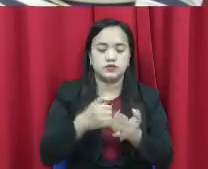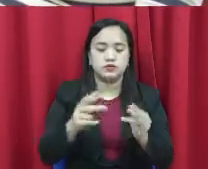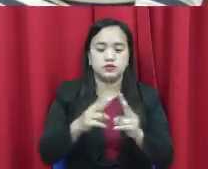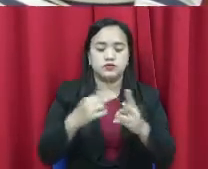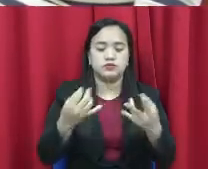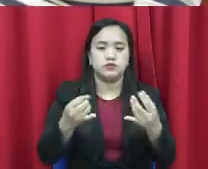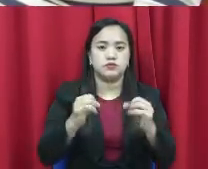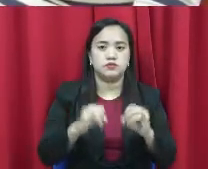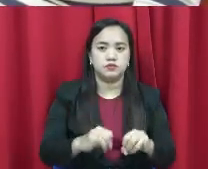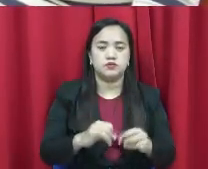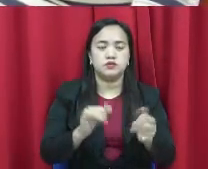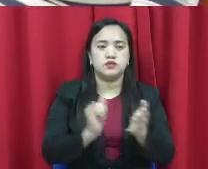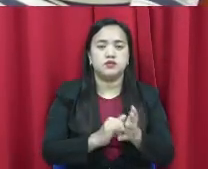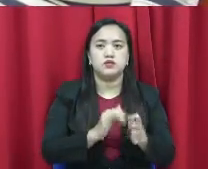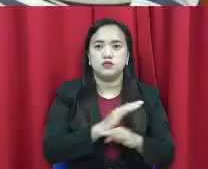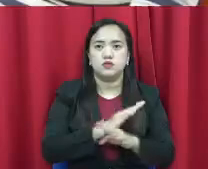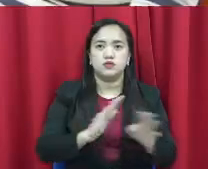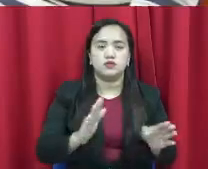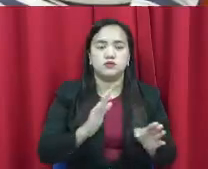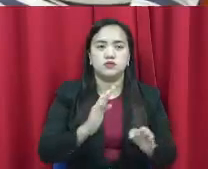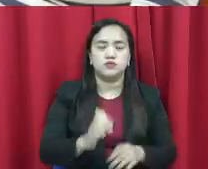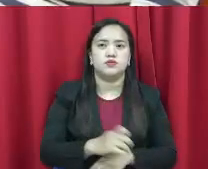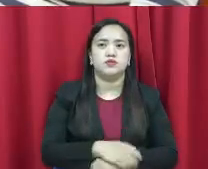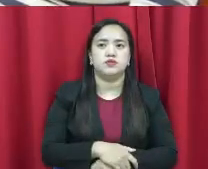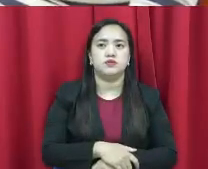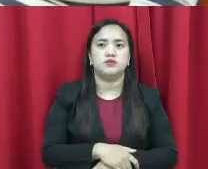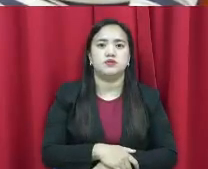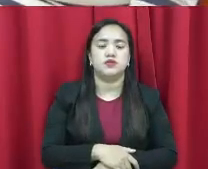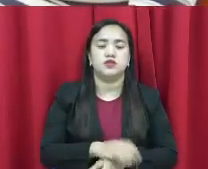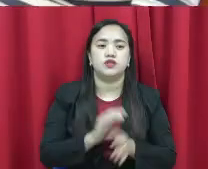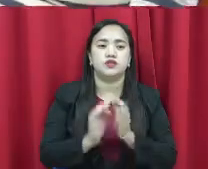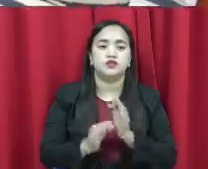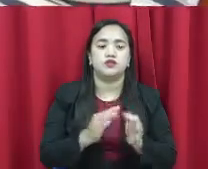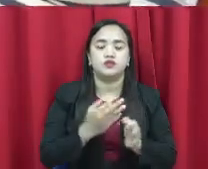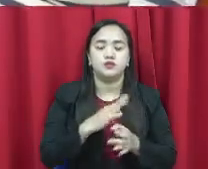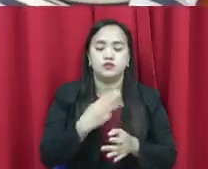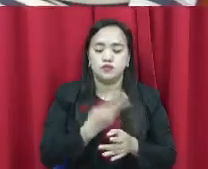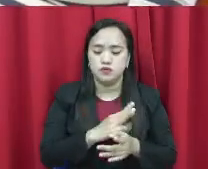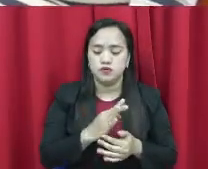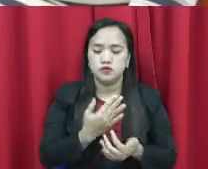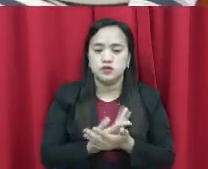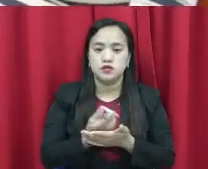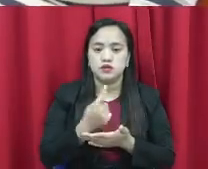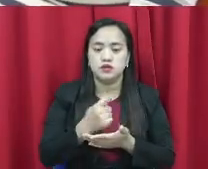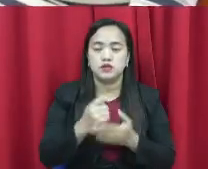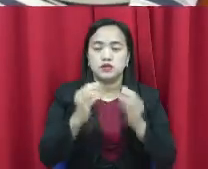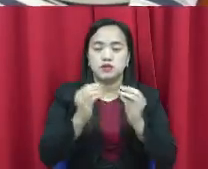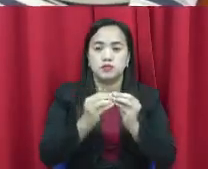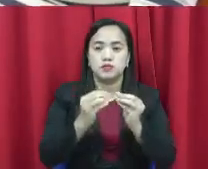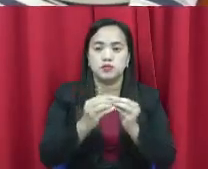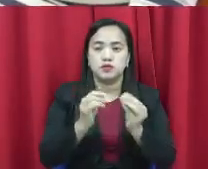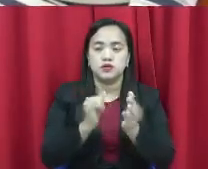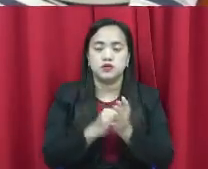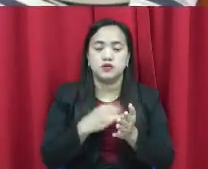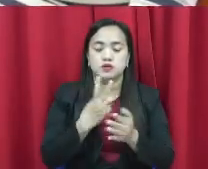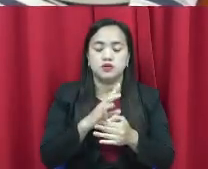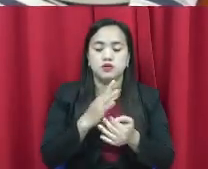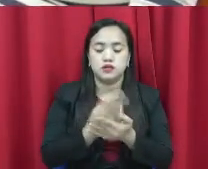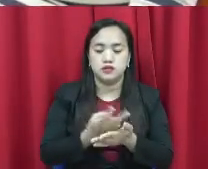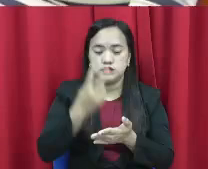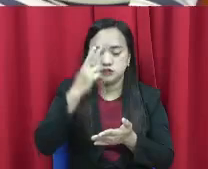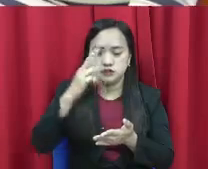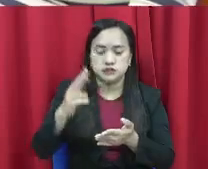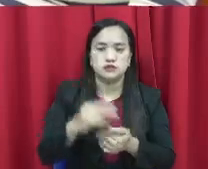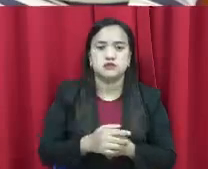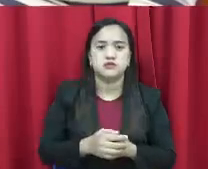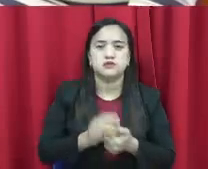na hindi tayo magshift kapag tayo ay dumadanas ng pags the more na makita natin ang kamay ng